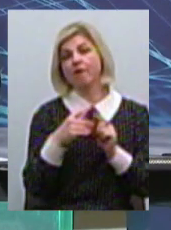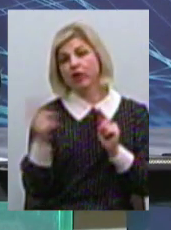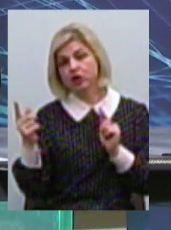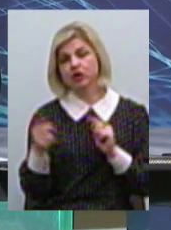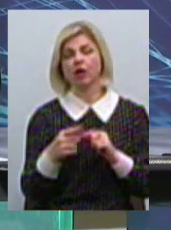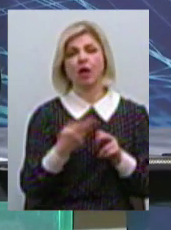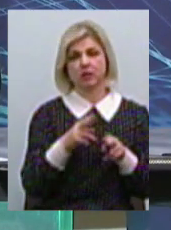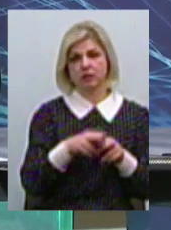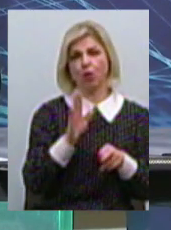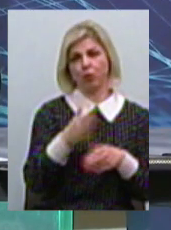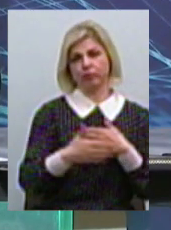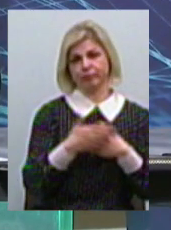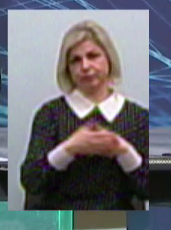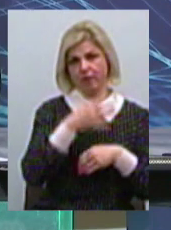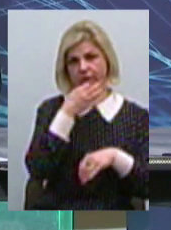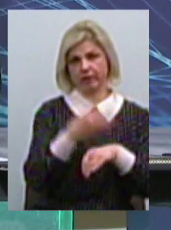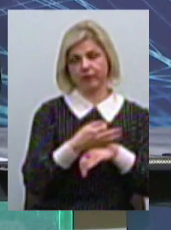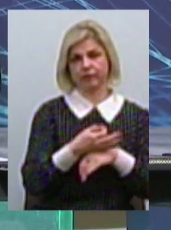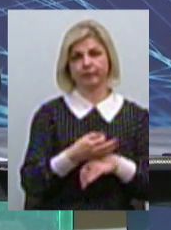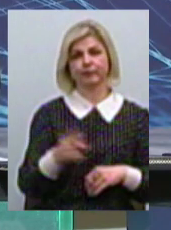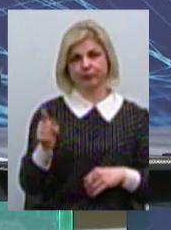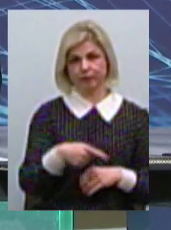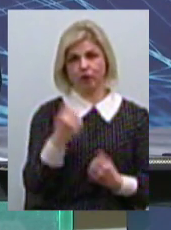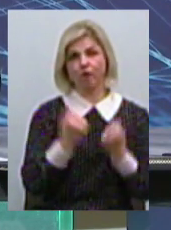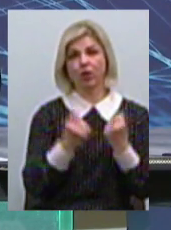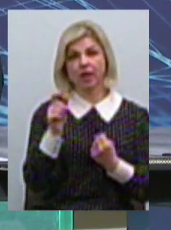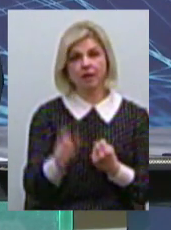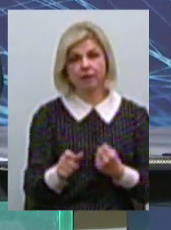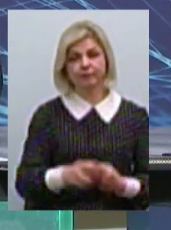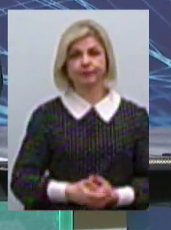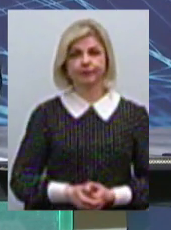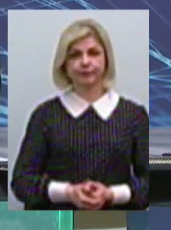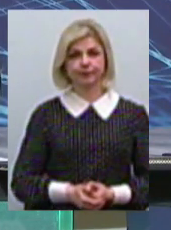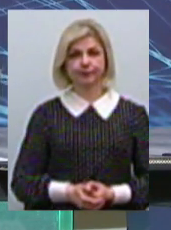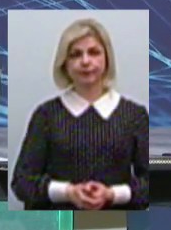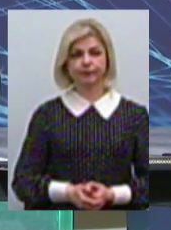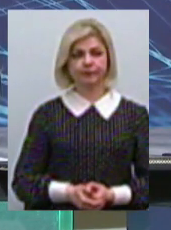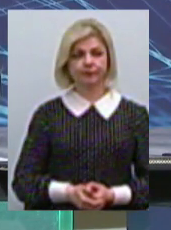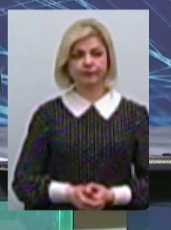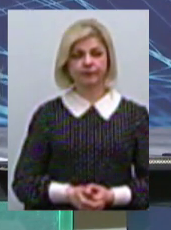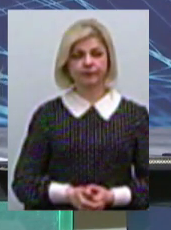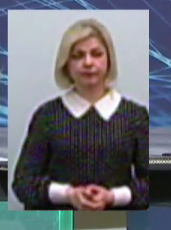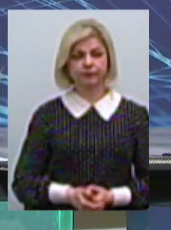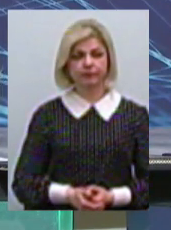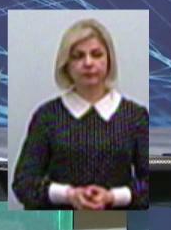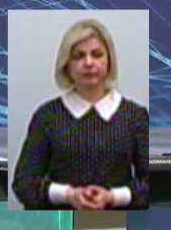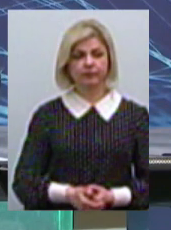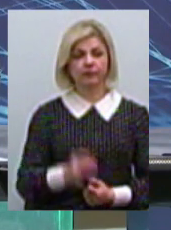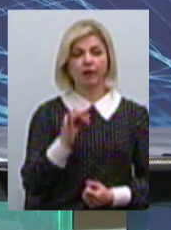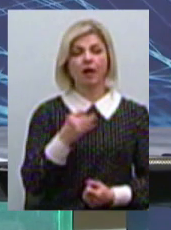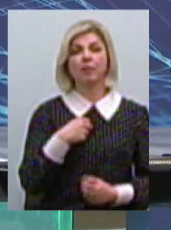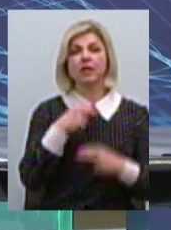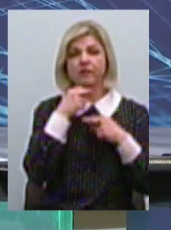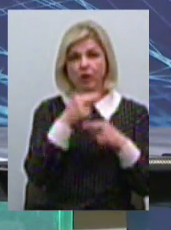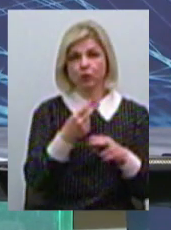буде притягуватись до відповідальності. І тому ми звернули на це увагу, і в першу чергу ми